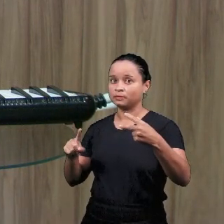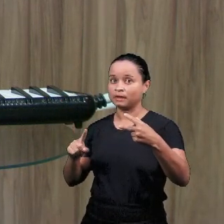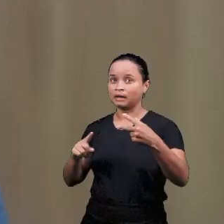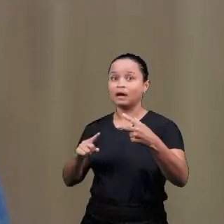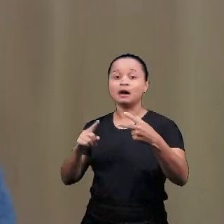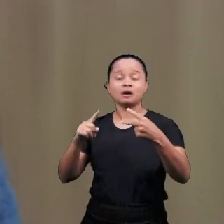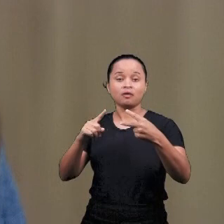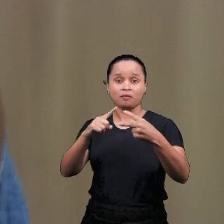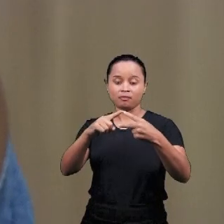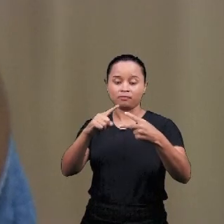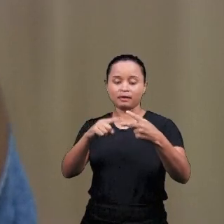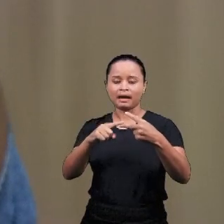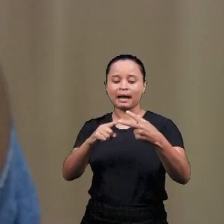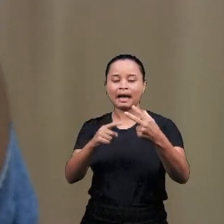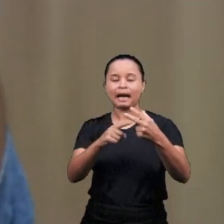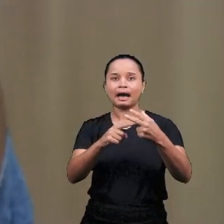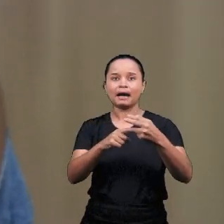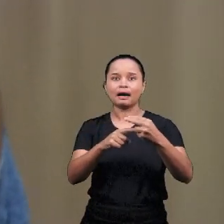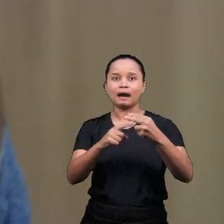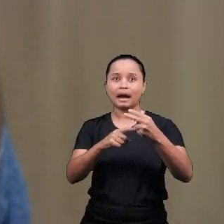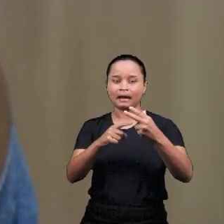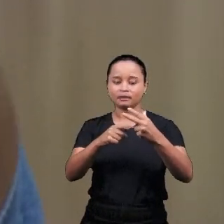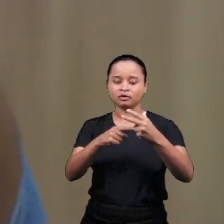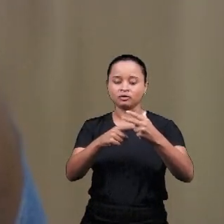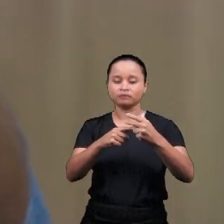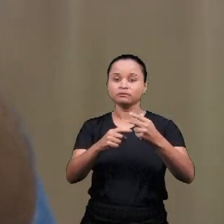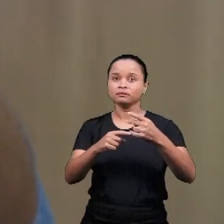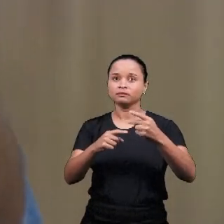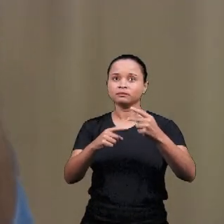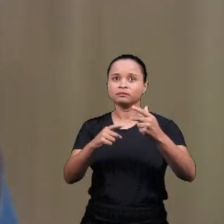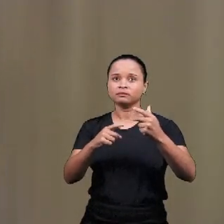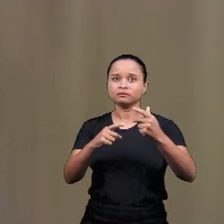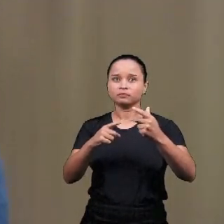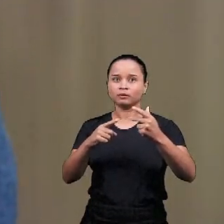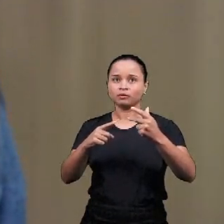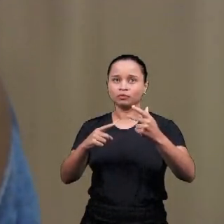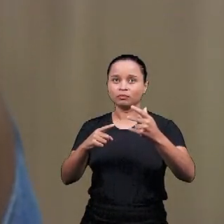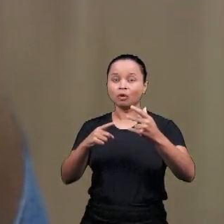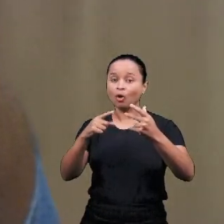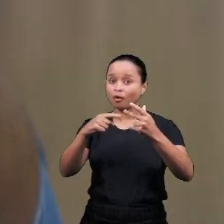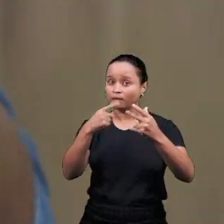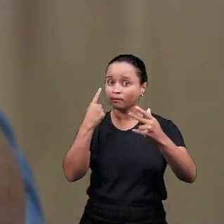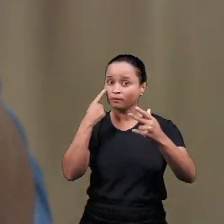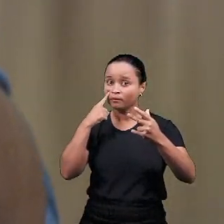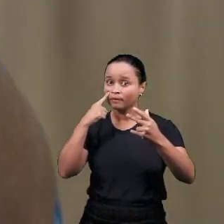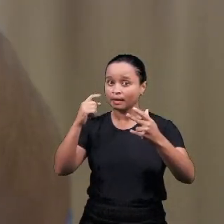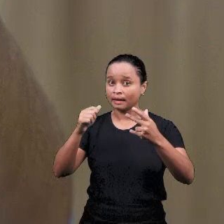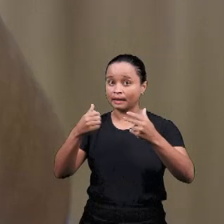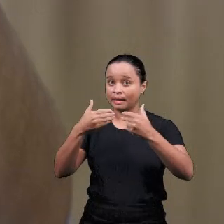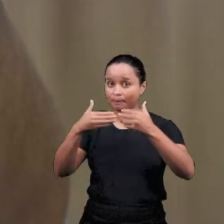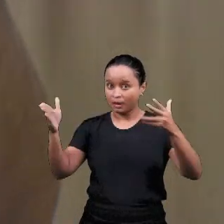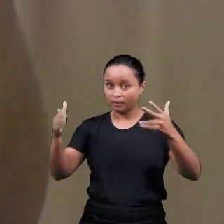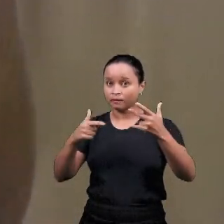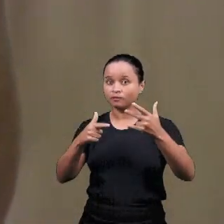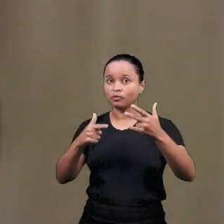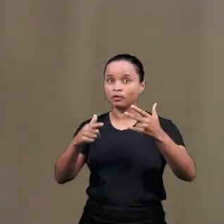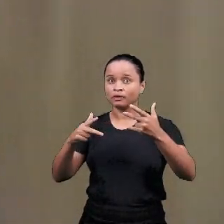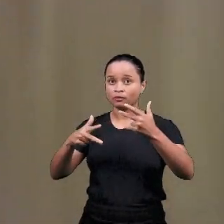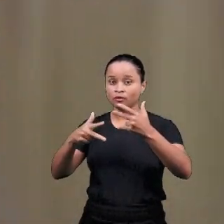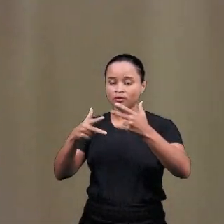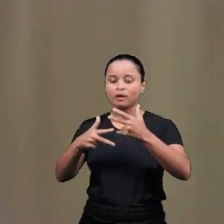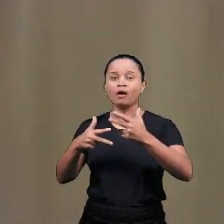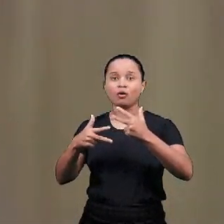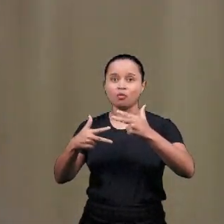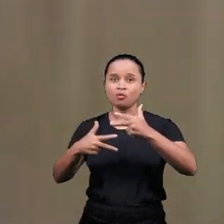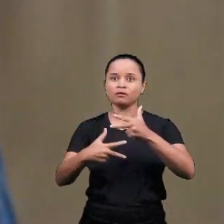La main gauche, on va fermer les deux trous, un trou ouvert et après deux trous fermés. On